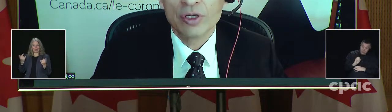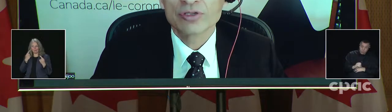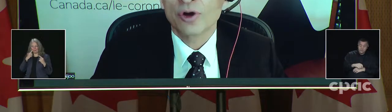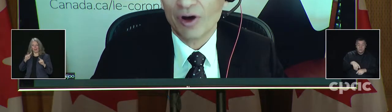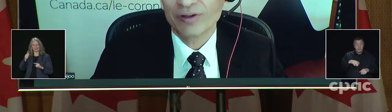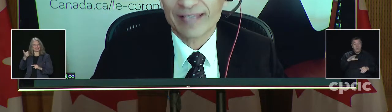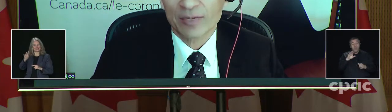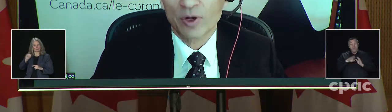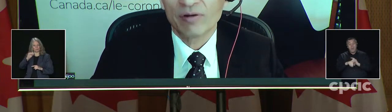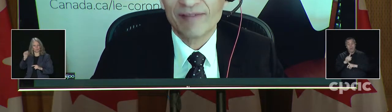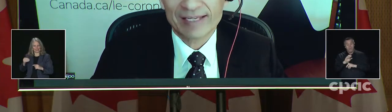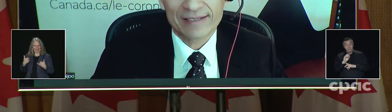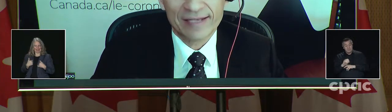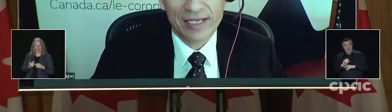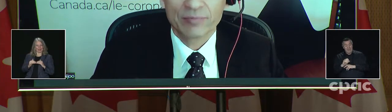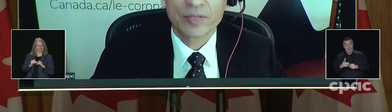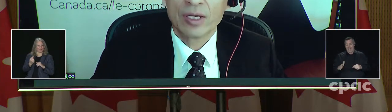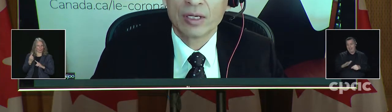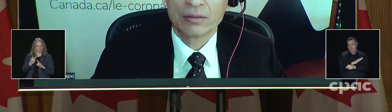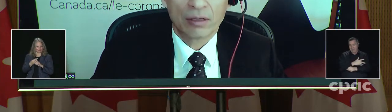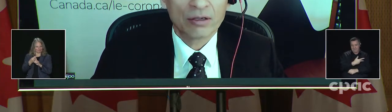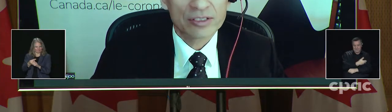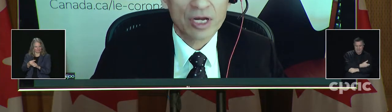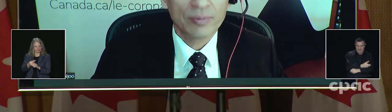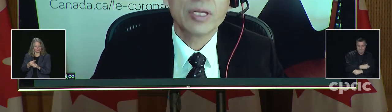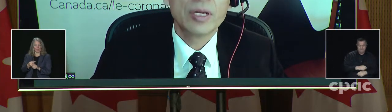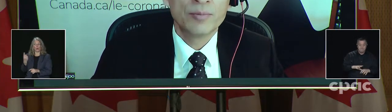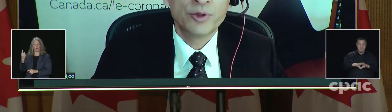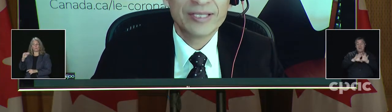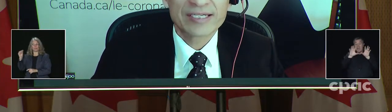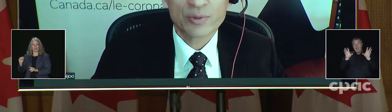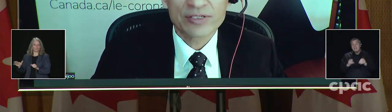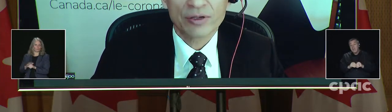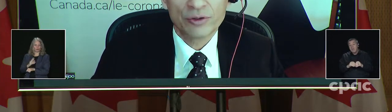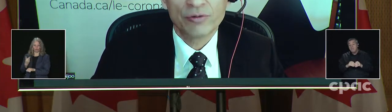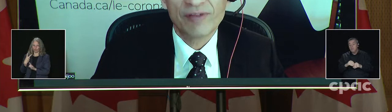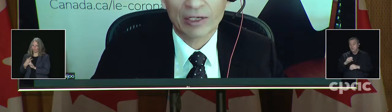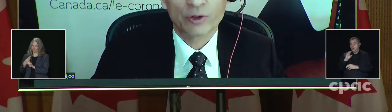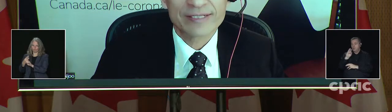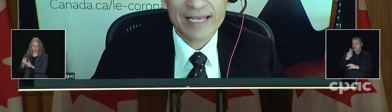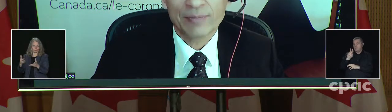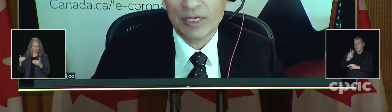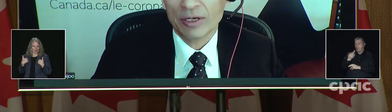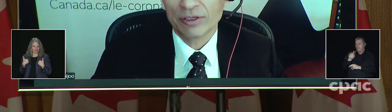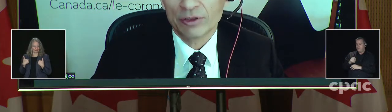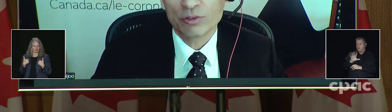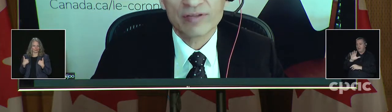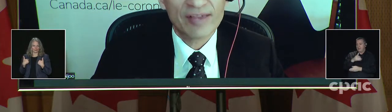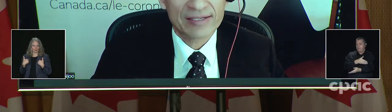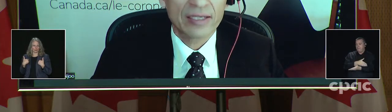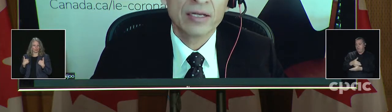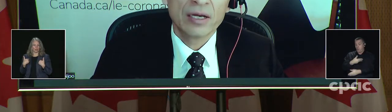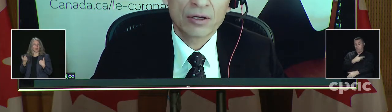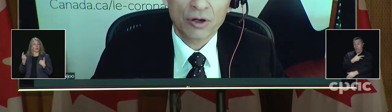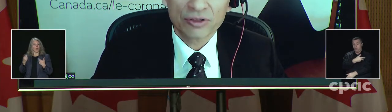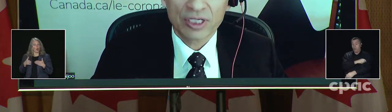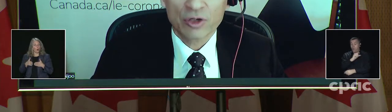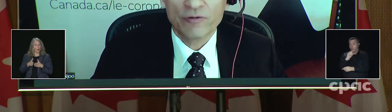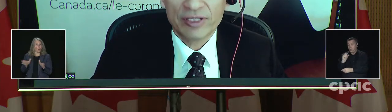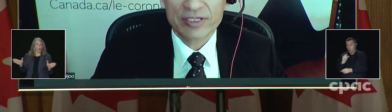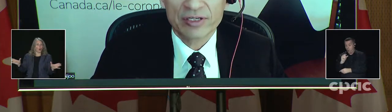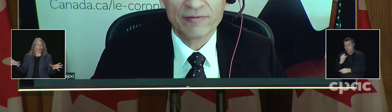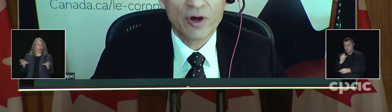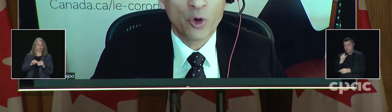eux sont entièrement vaccinés. Dans l'ensemble, plus de 62,5 millions de doses de vaccins contre